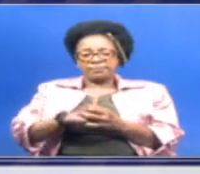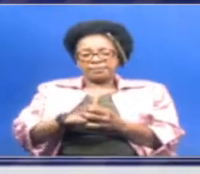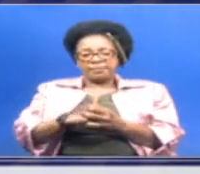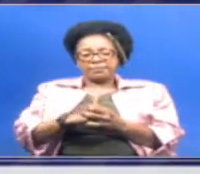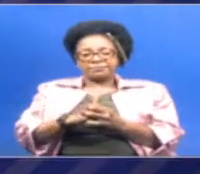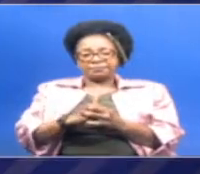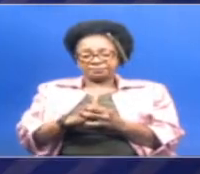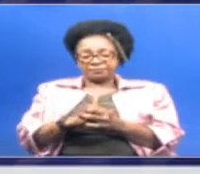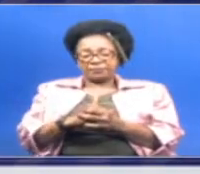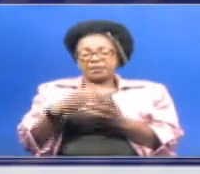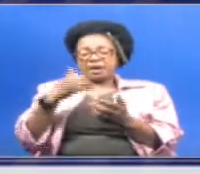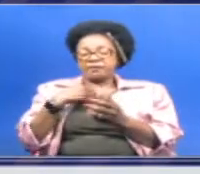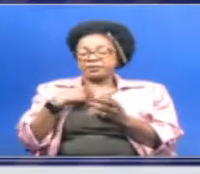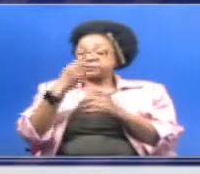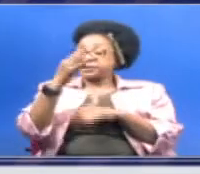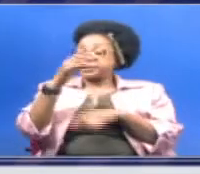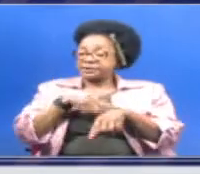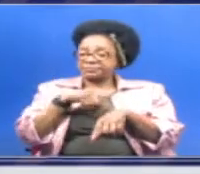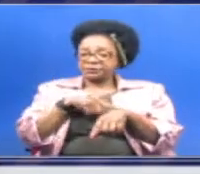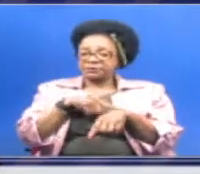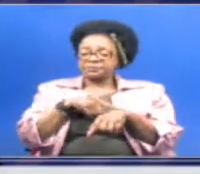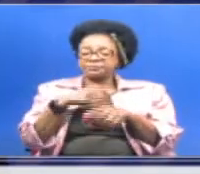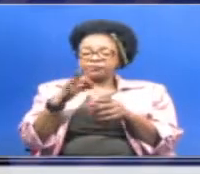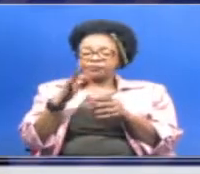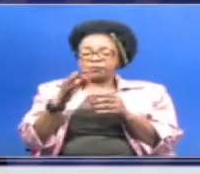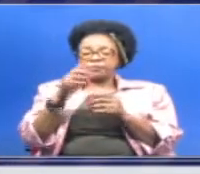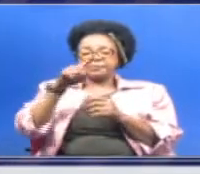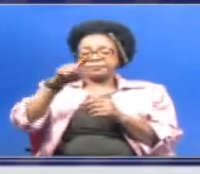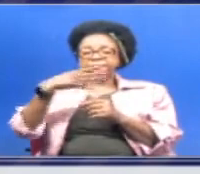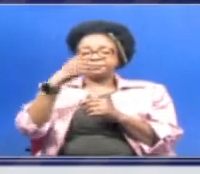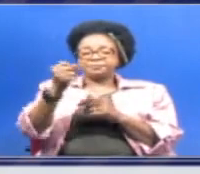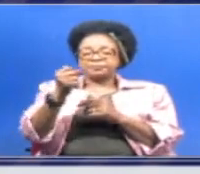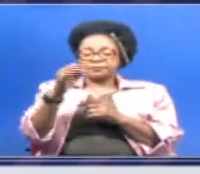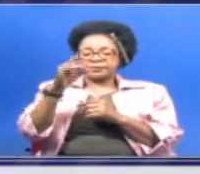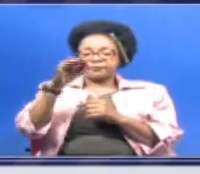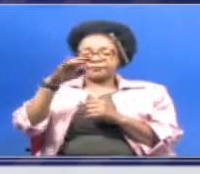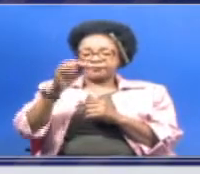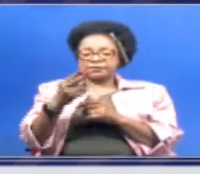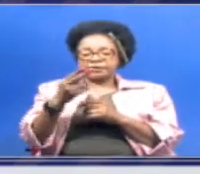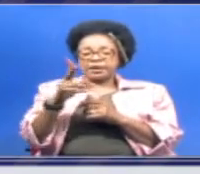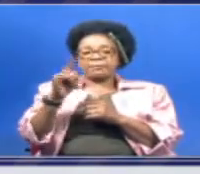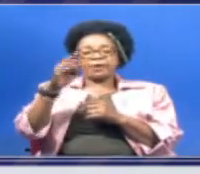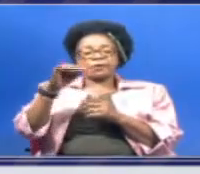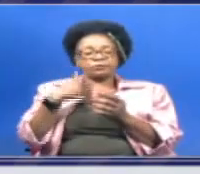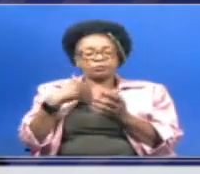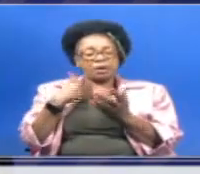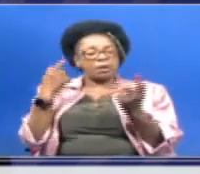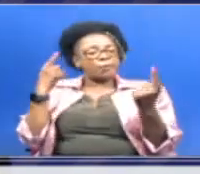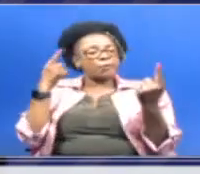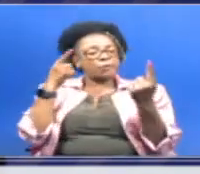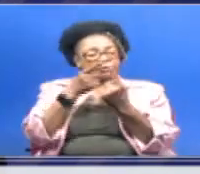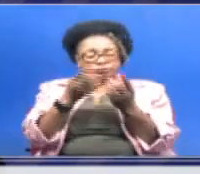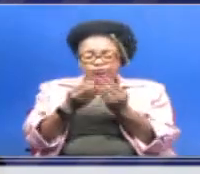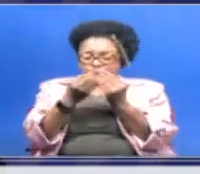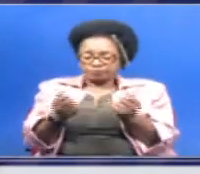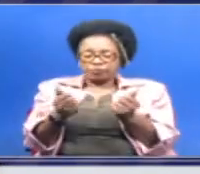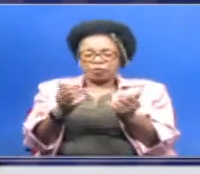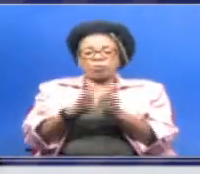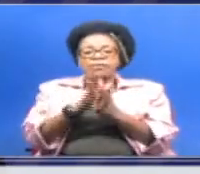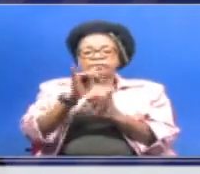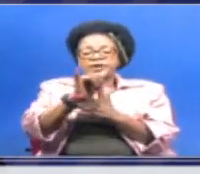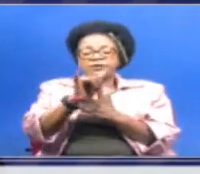Na ya bingwa mara tatu wa dunia katika mbio za mita 1500 Faith Chepngetich Kipyegon atawinda kuvunja rekodi katika makala mwaka